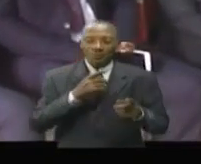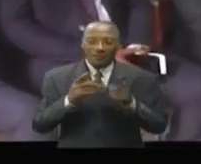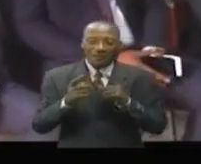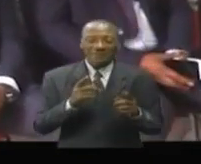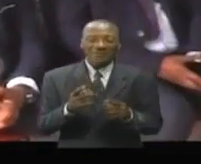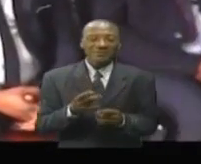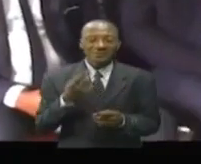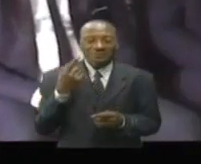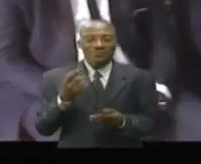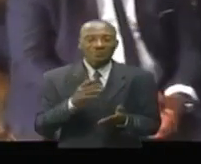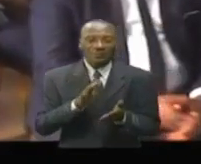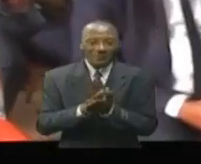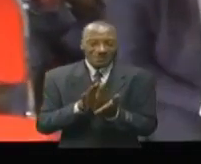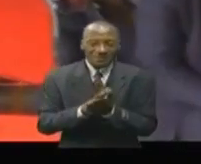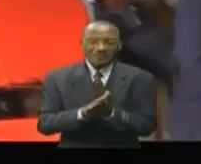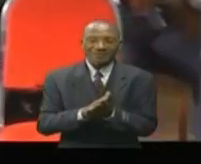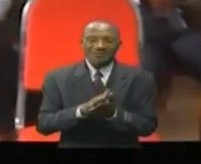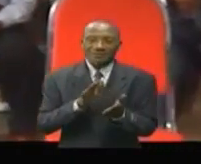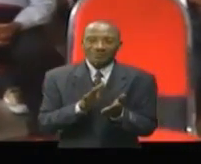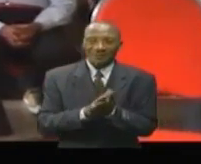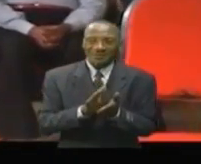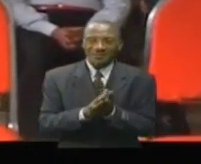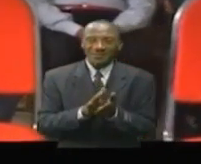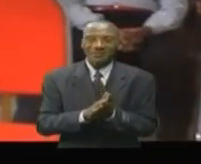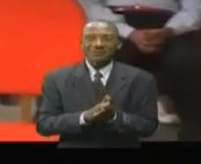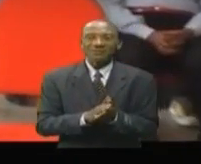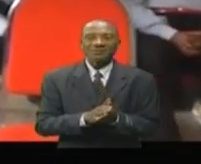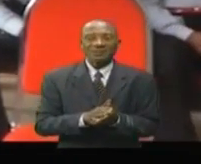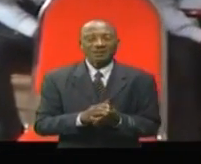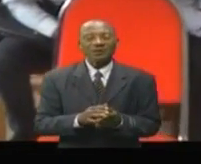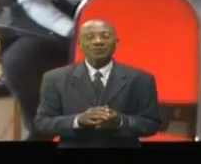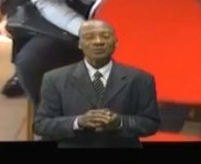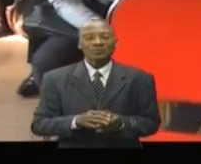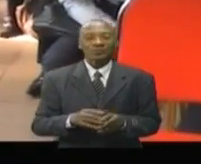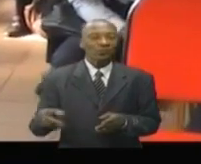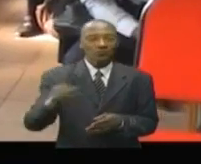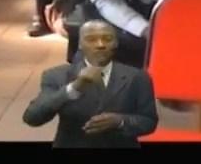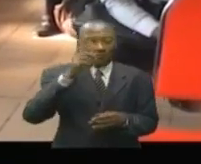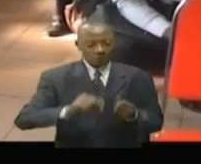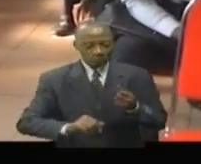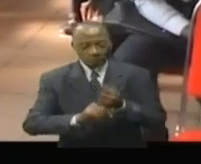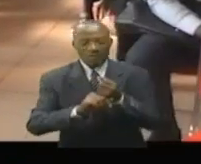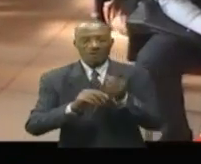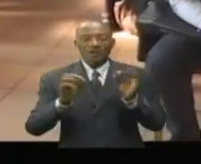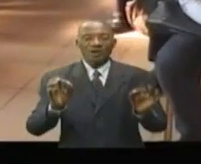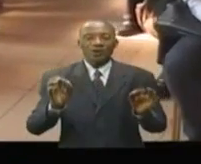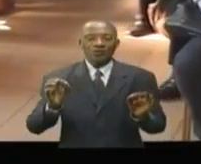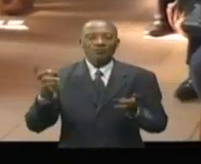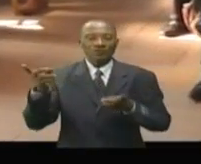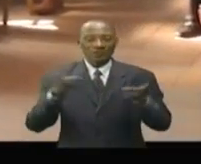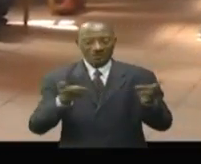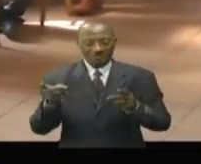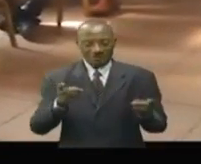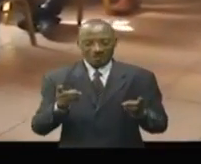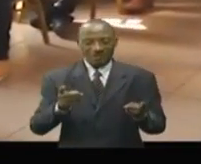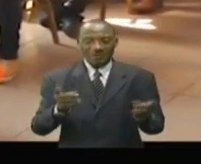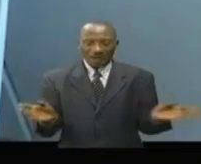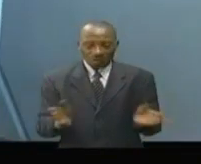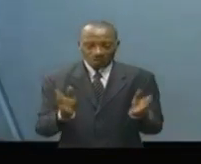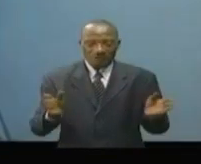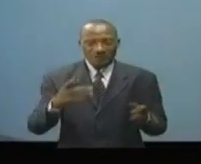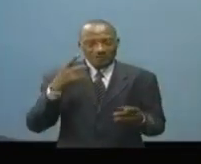remerciant le directeur général de l'INPP, Patrick Kayembe Soumpi, pour le choix porté sur sa personne, le nouveau